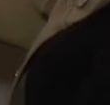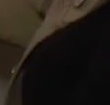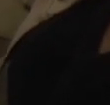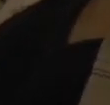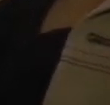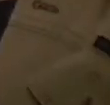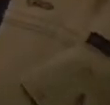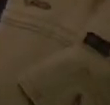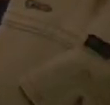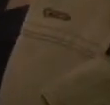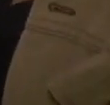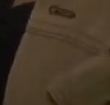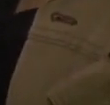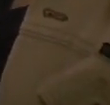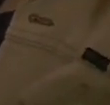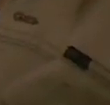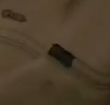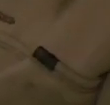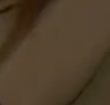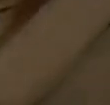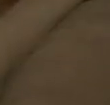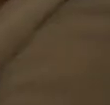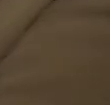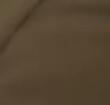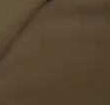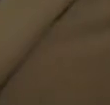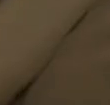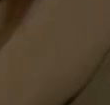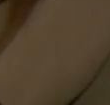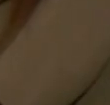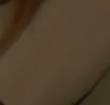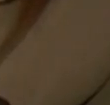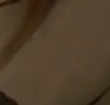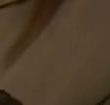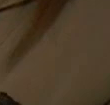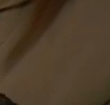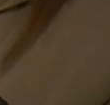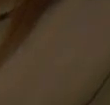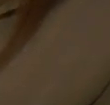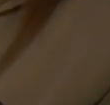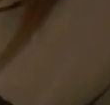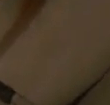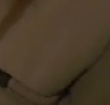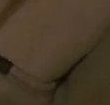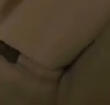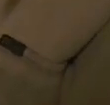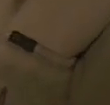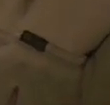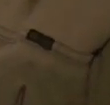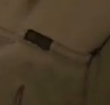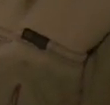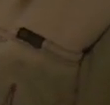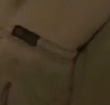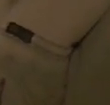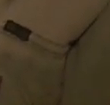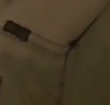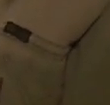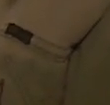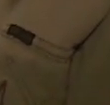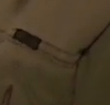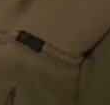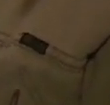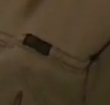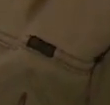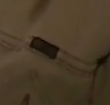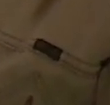3,000, ma'am, sa kanila. Sabi niya, nandito ako sa agency. Sino yung papadalan mo? Yung asawa ko po, ma'am. Tapos, di na kuha niya yung